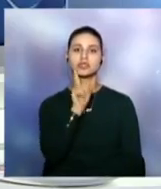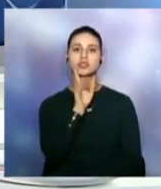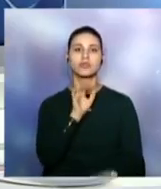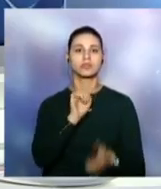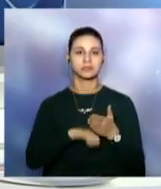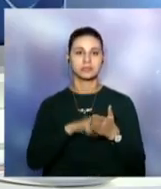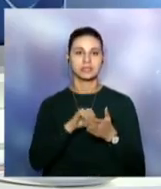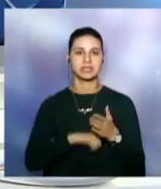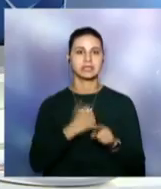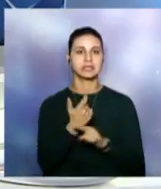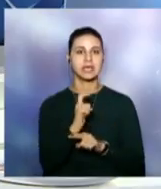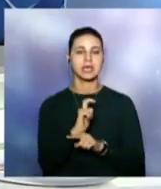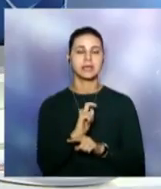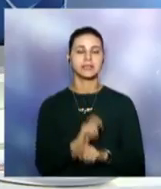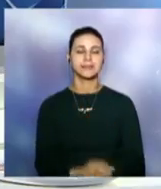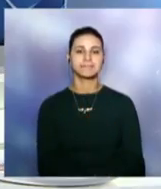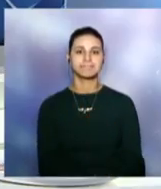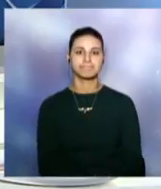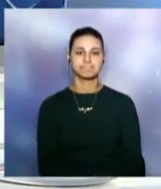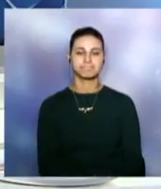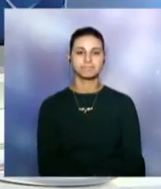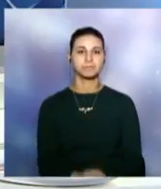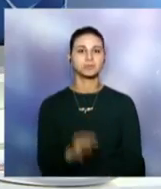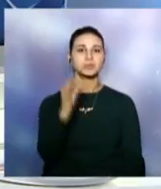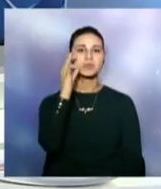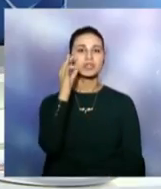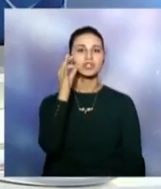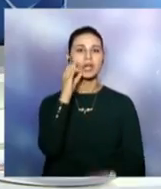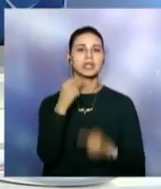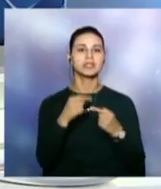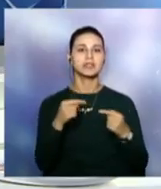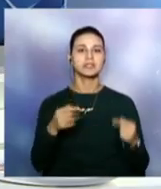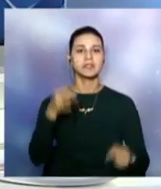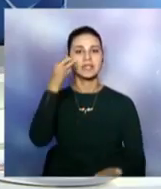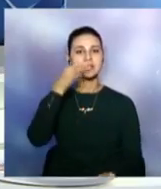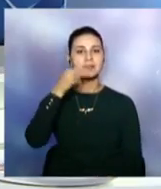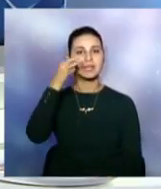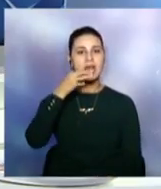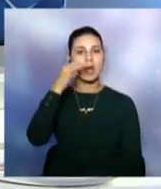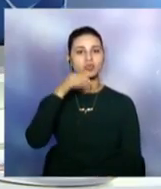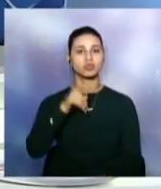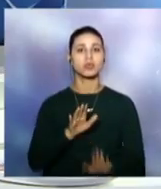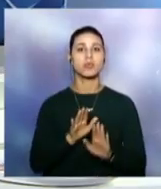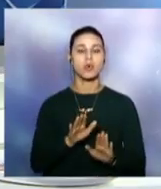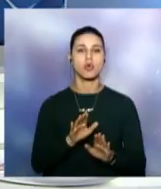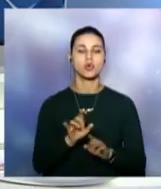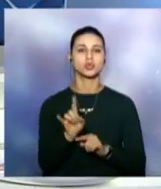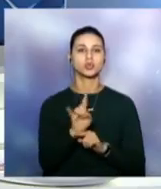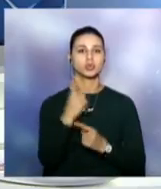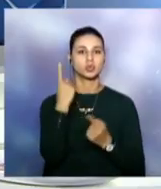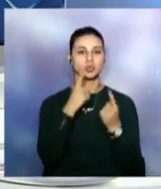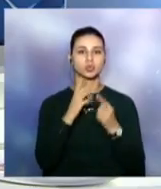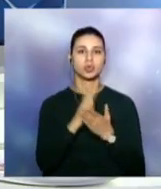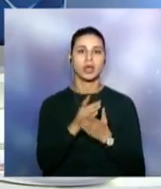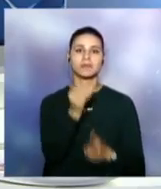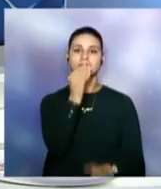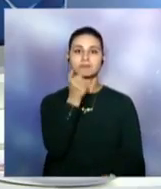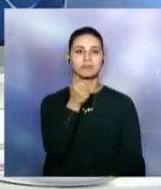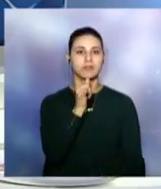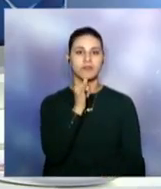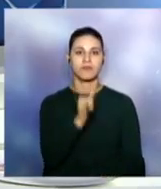მიზეზი. ძალიან დაშაქრული სხვადასხვა სახის ნუგბარი, რომელიც მხოლოდ ცრუ კალორიებია და საკვები ნივთიერებებს